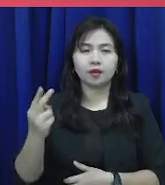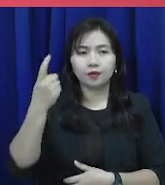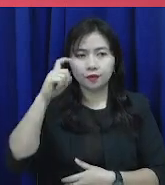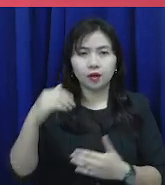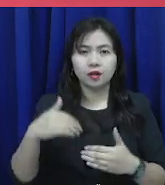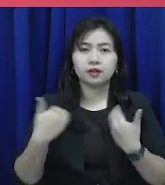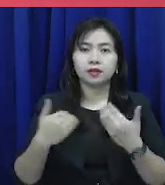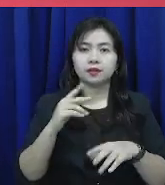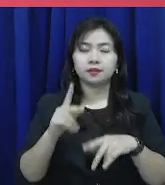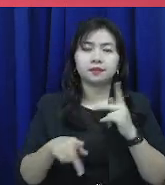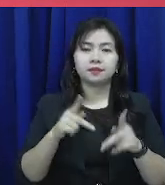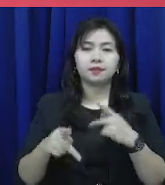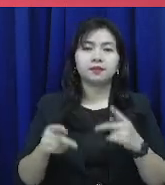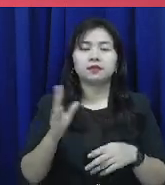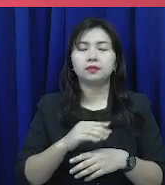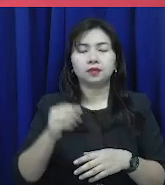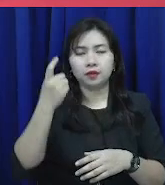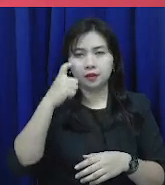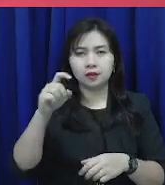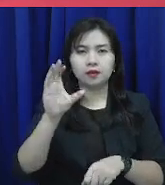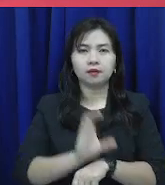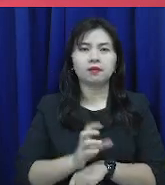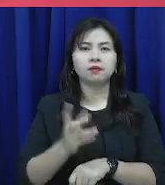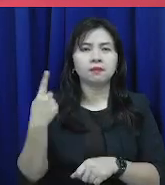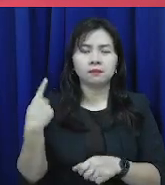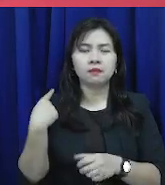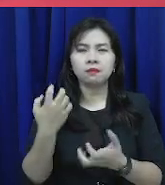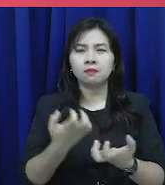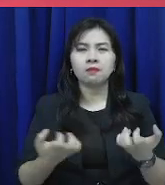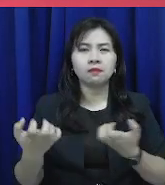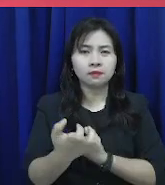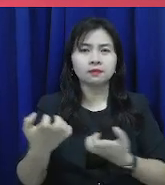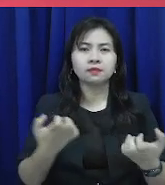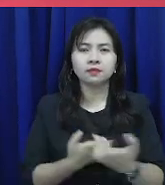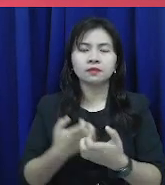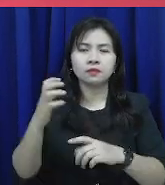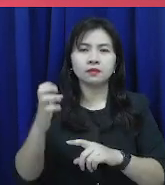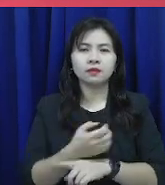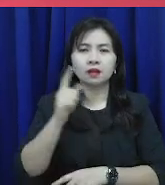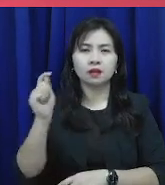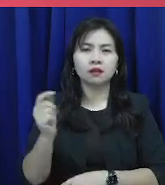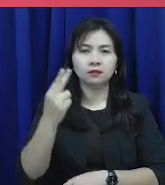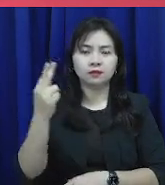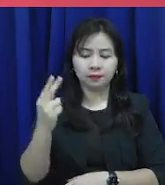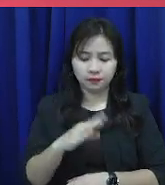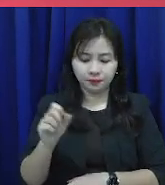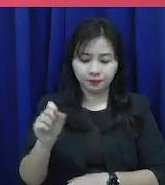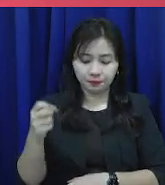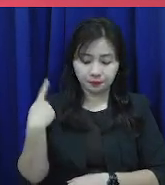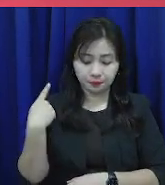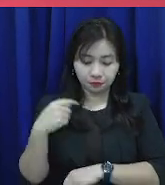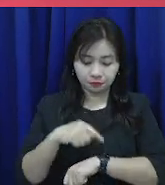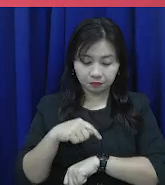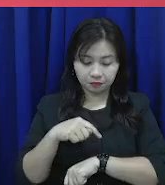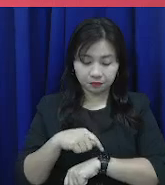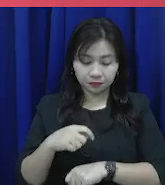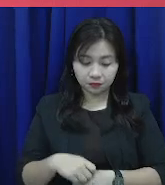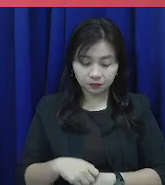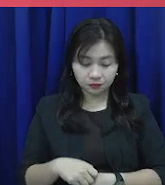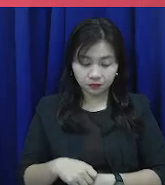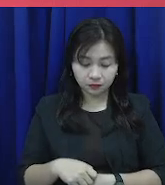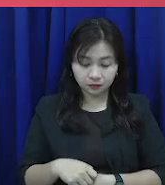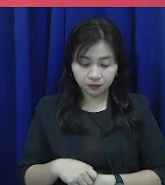Nagal po Iyung crowd po natin diyan that's why it goes to be there are times na ito po a nagiging Uh